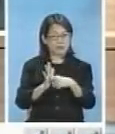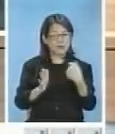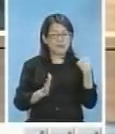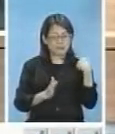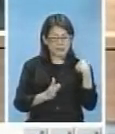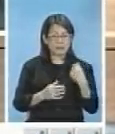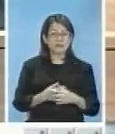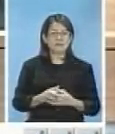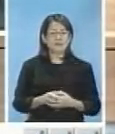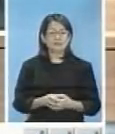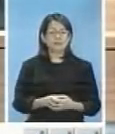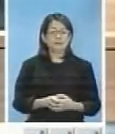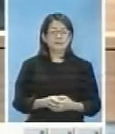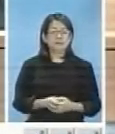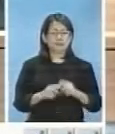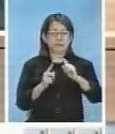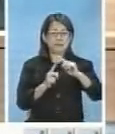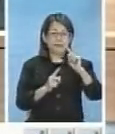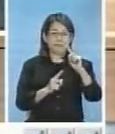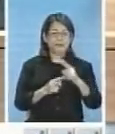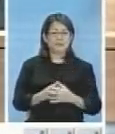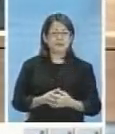ประกอบดังนี้ครับประการที่1